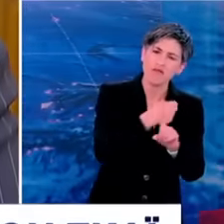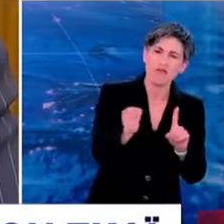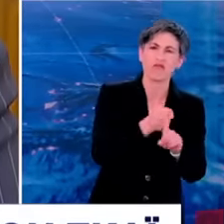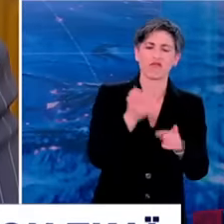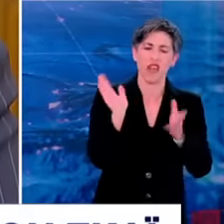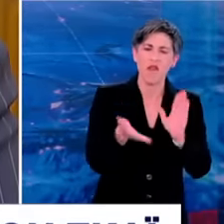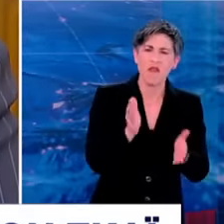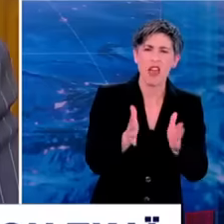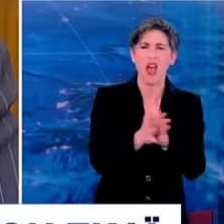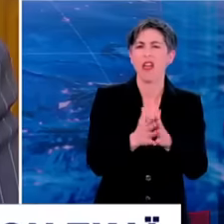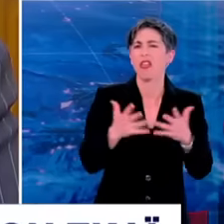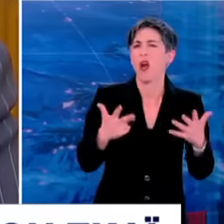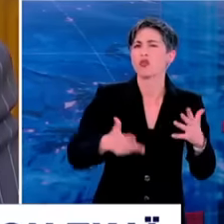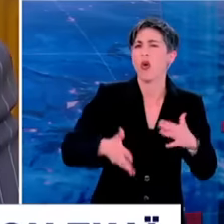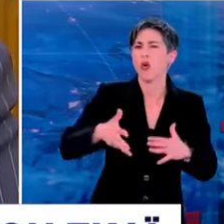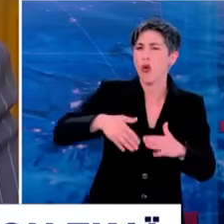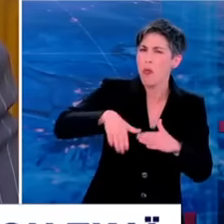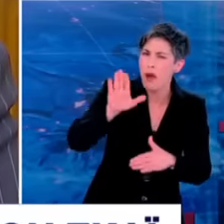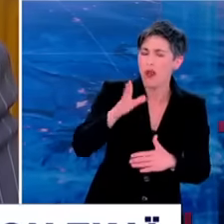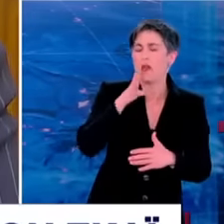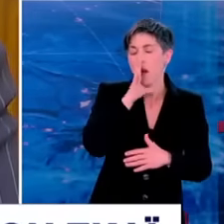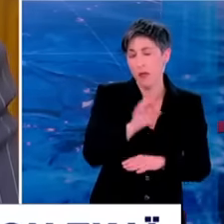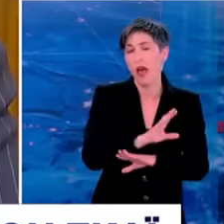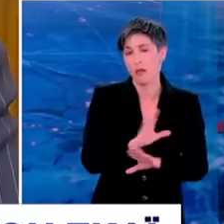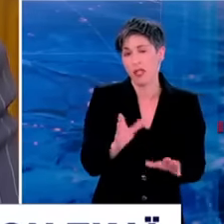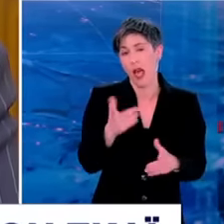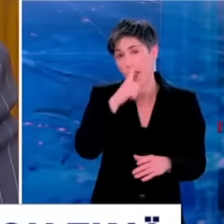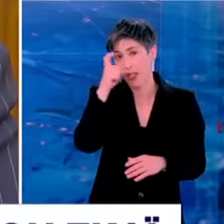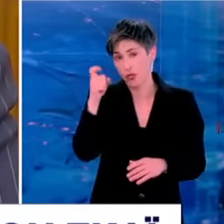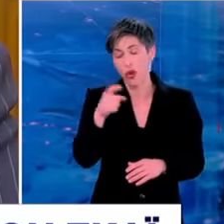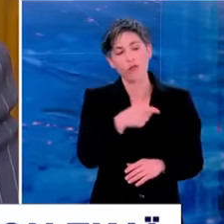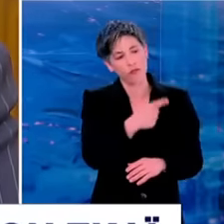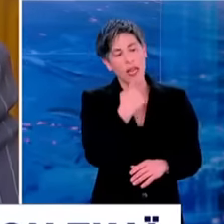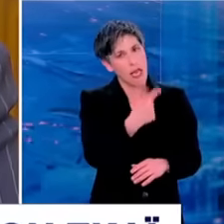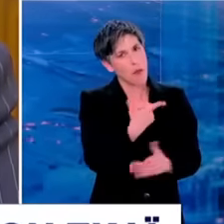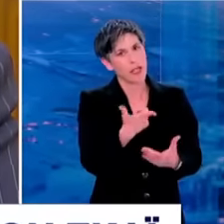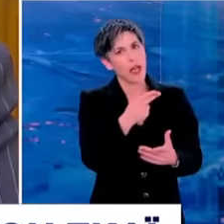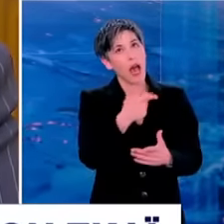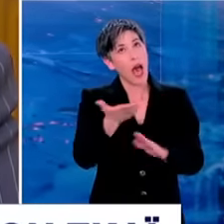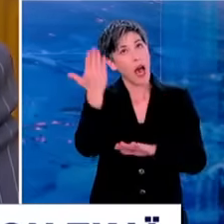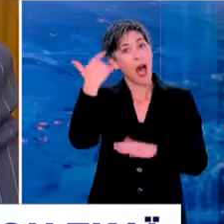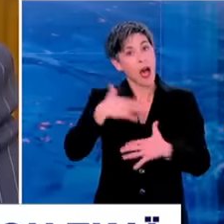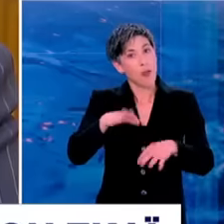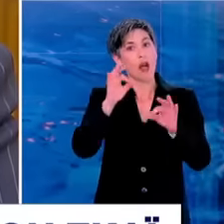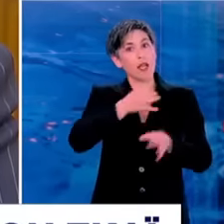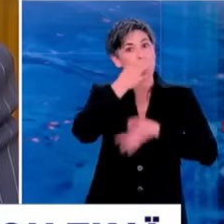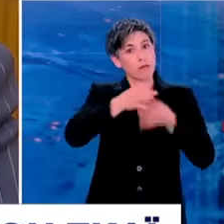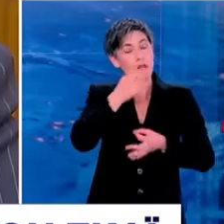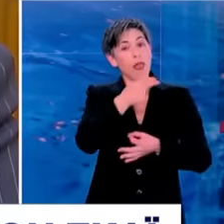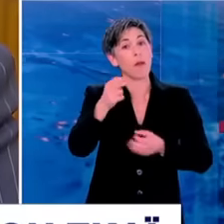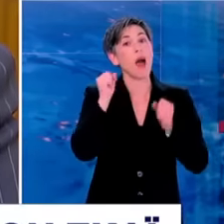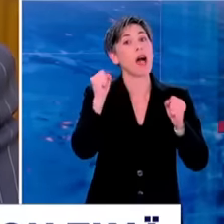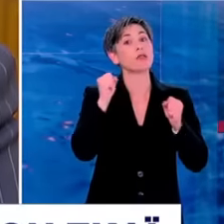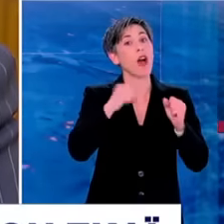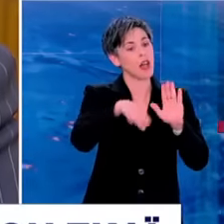μεγάλο πρόβλημα. Η αλήθεια είναι ότι ήρθατε στην εξουσία με μια ατζέντα ασφάλειας και για πολύ μεγάλο